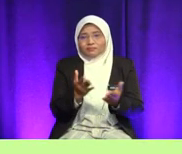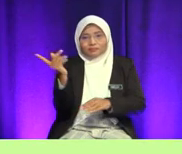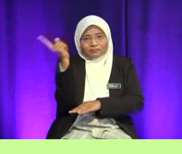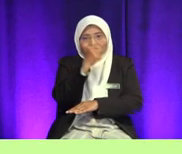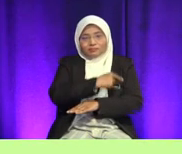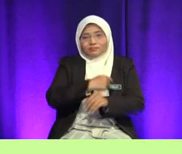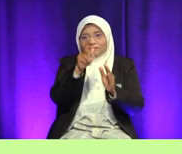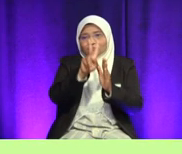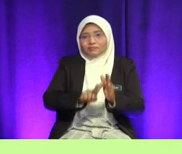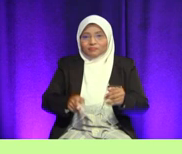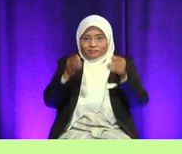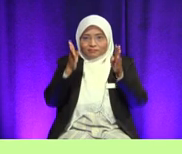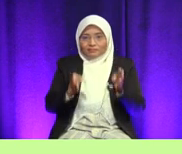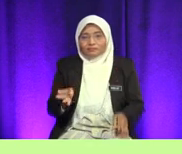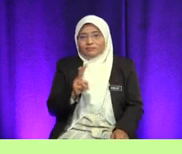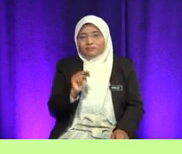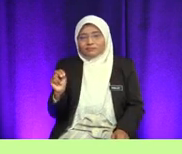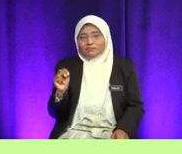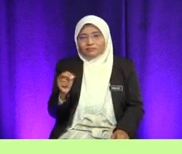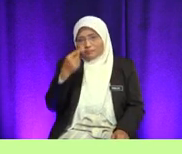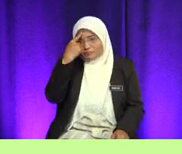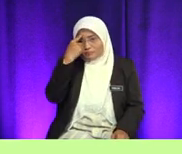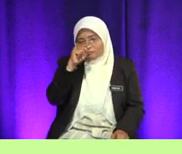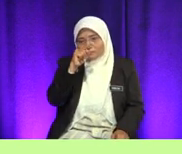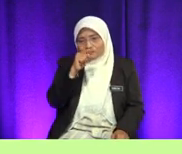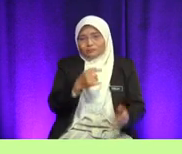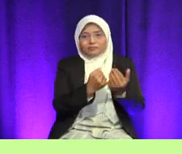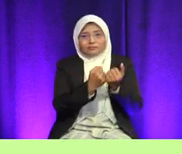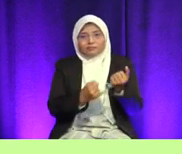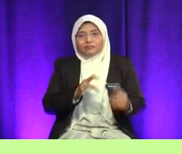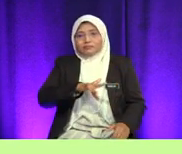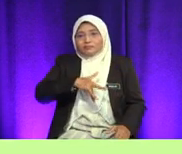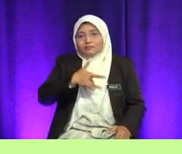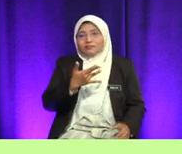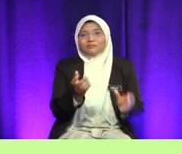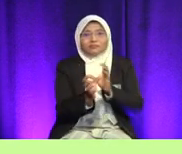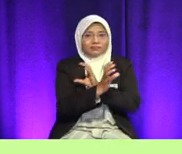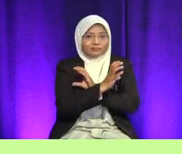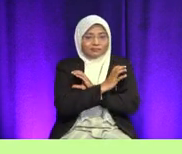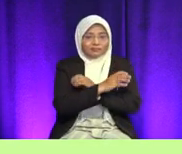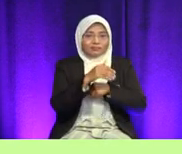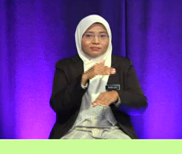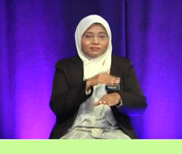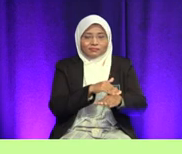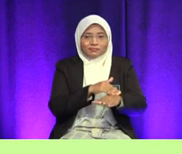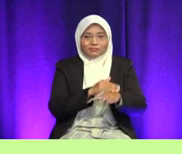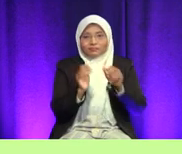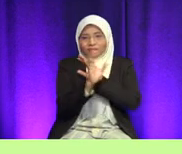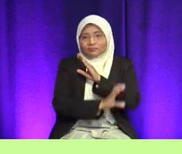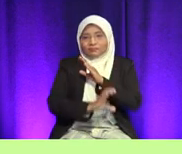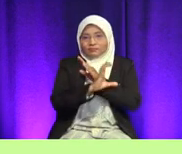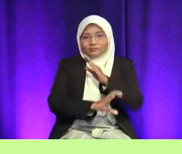dan hari pahlawan Untuk menimbulkan kecintaan terhadap Negara mewajibkan